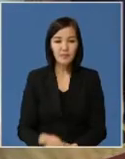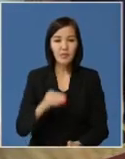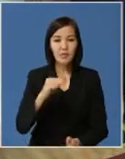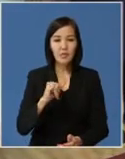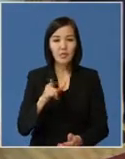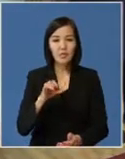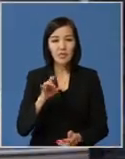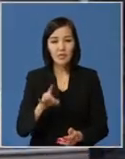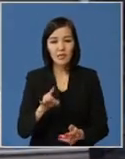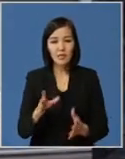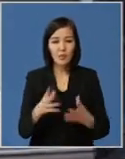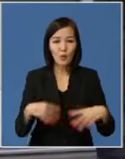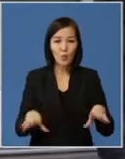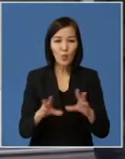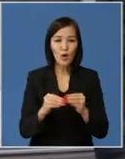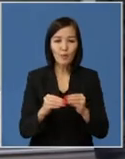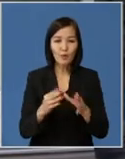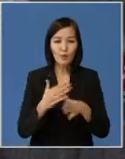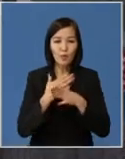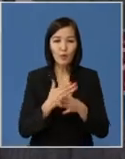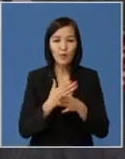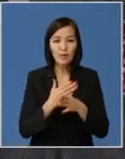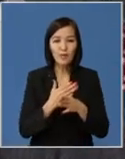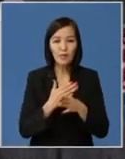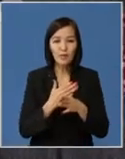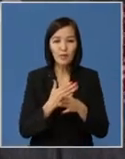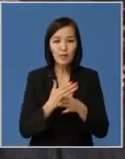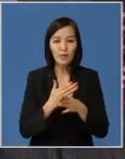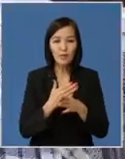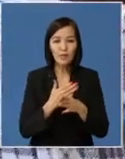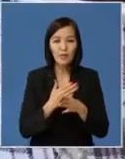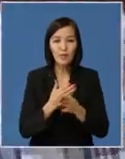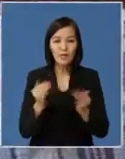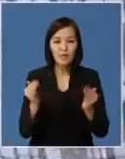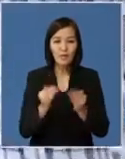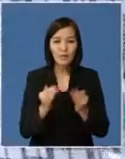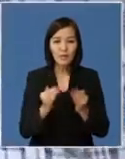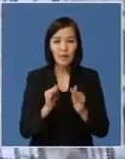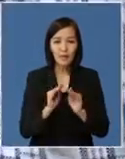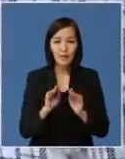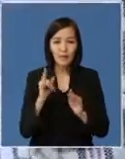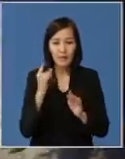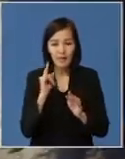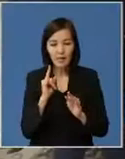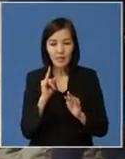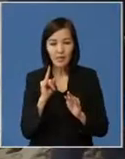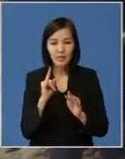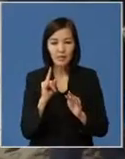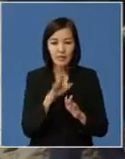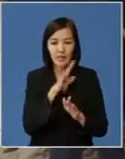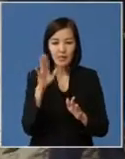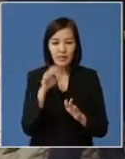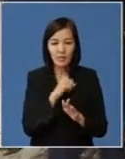қоғамдық бірлестігінің өкілдері көмекті ерекше жан тәндерімен жасайды. Тор тігіншілері кішкентай балалар мен олардың аналары үшін керек киімдерді